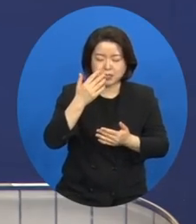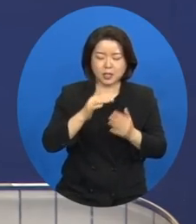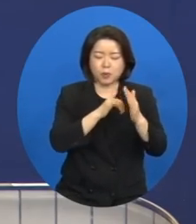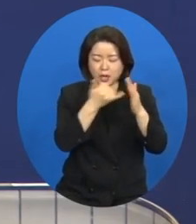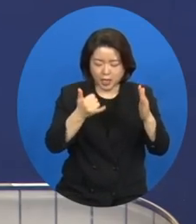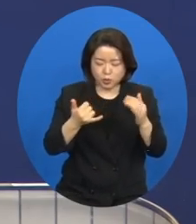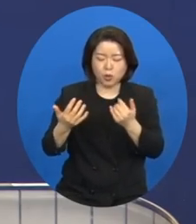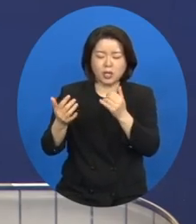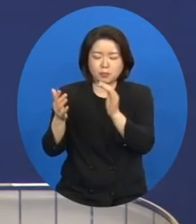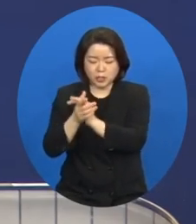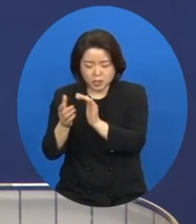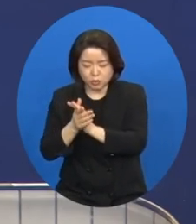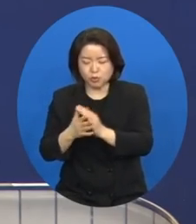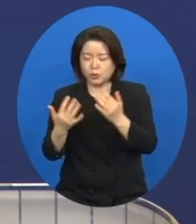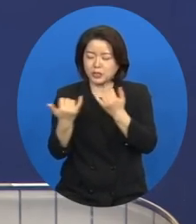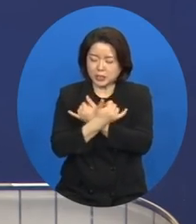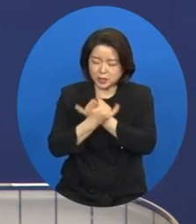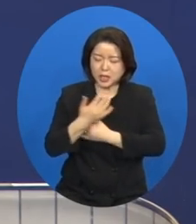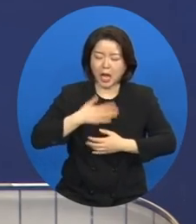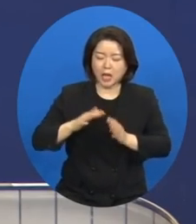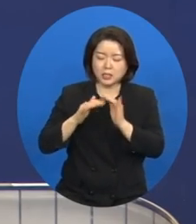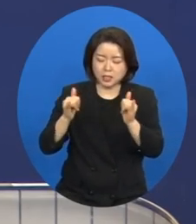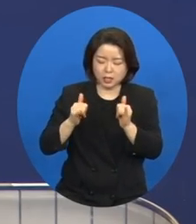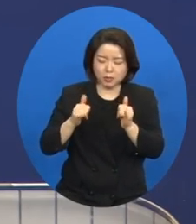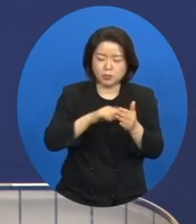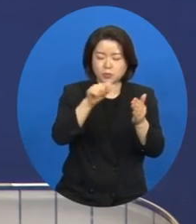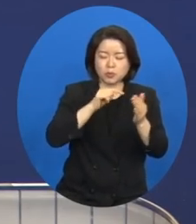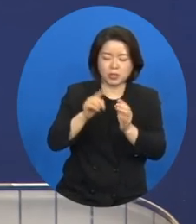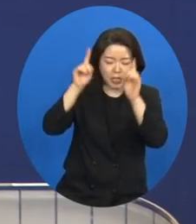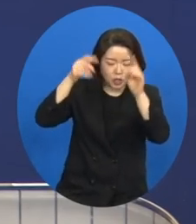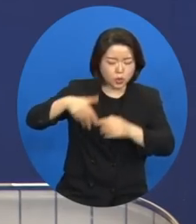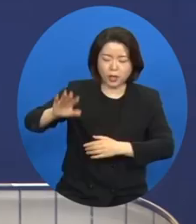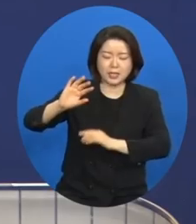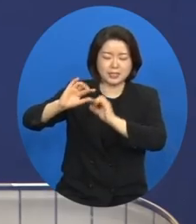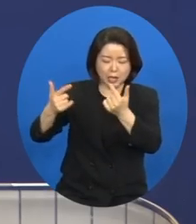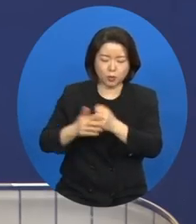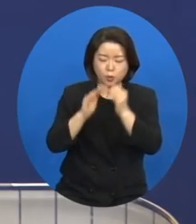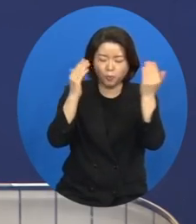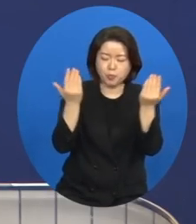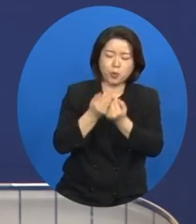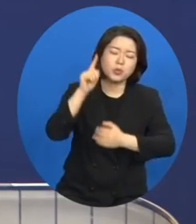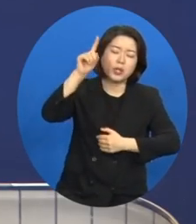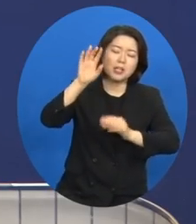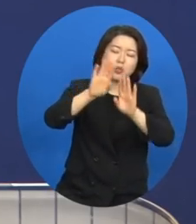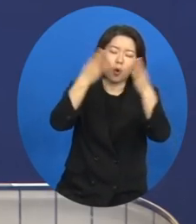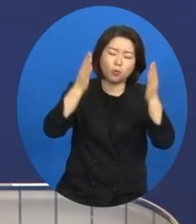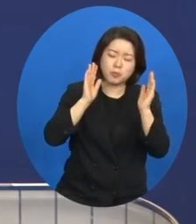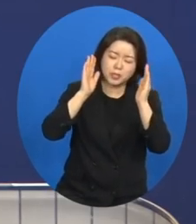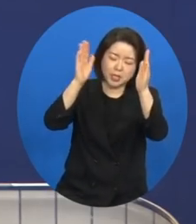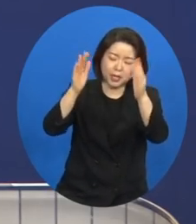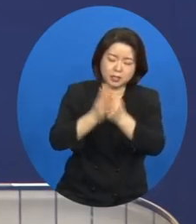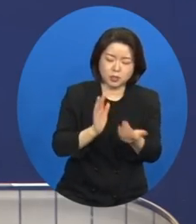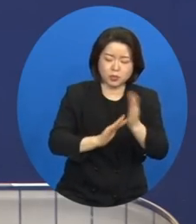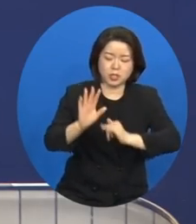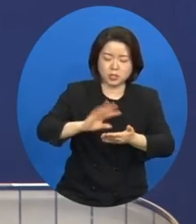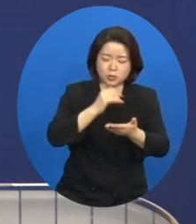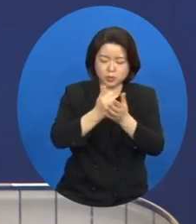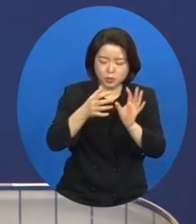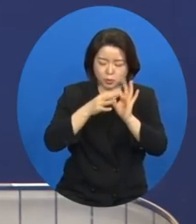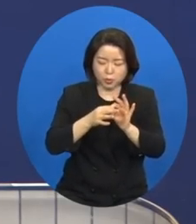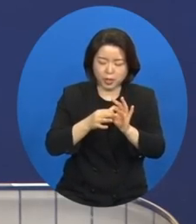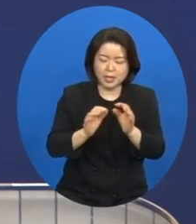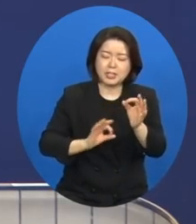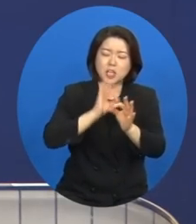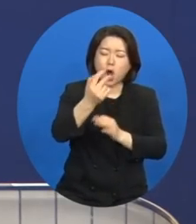중에, 친구들 중에 어느 한 명도 하나님 지옥의 문을 향하지 않고 모두가 다 천국 문을 향하여서 예수 그리스도를 통하여서 그 영생에 이를 수